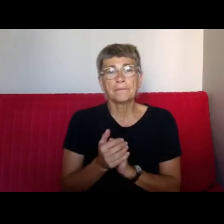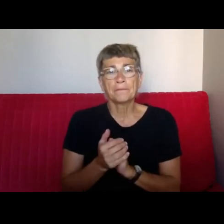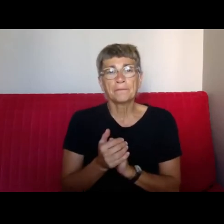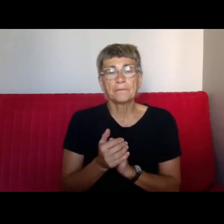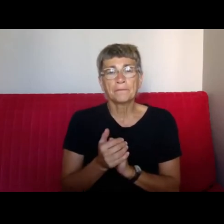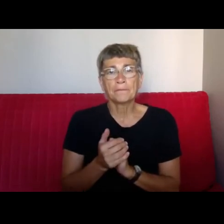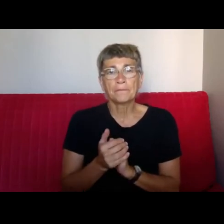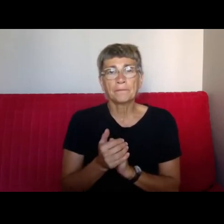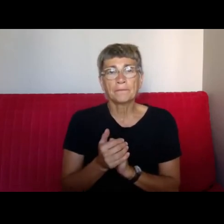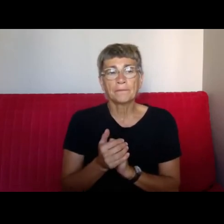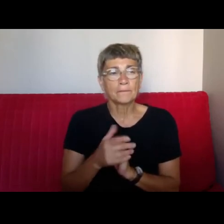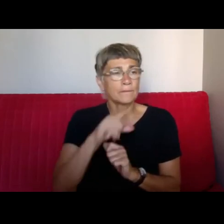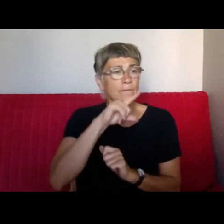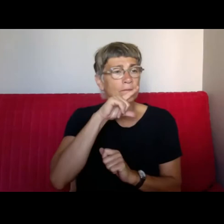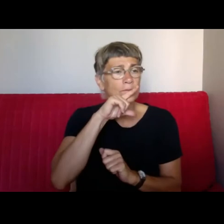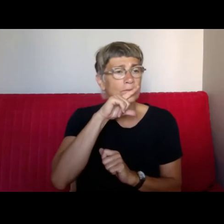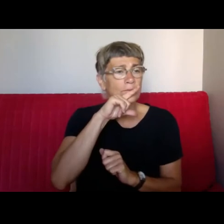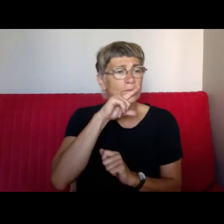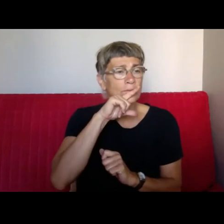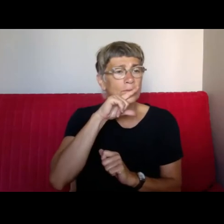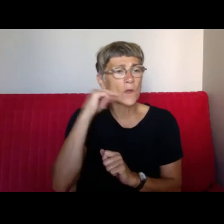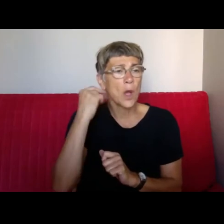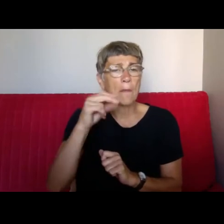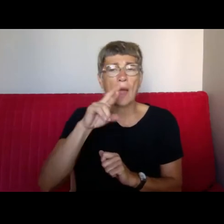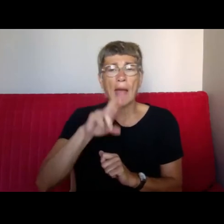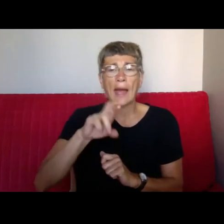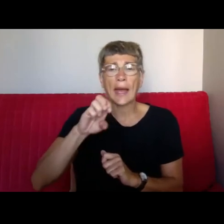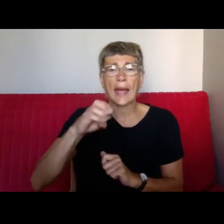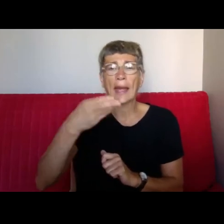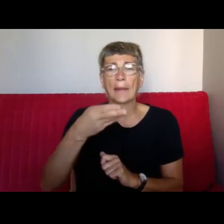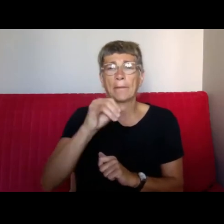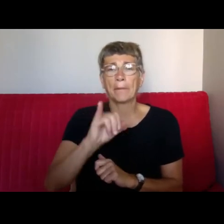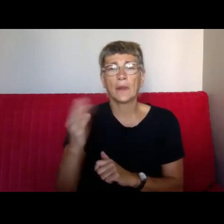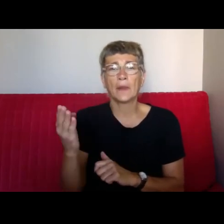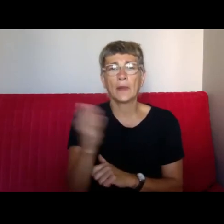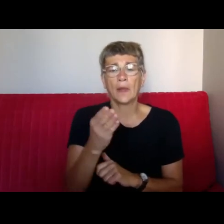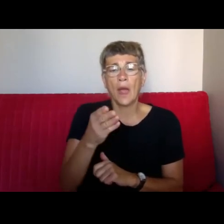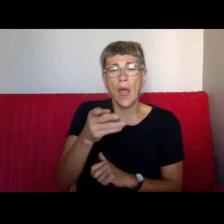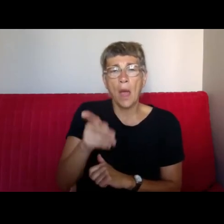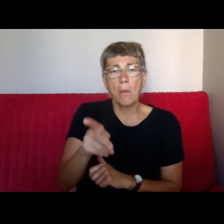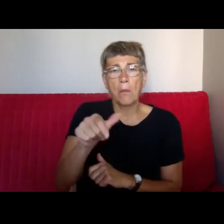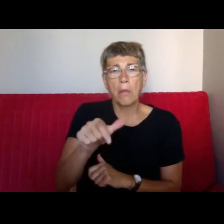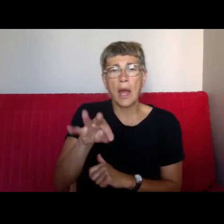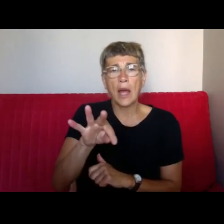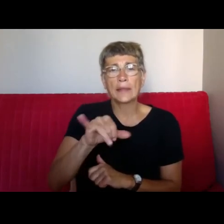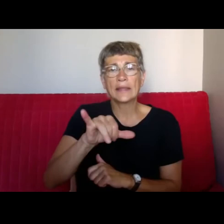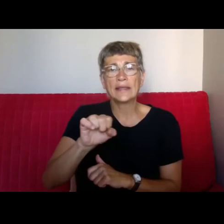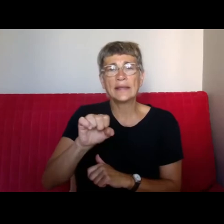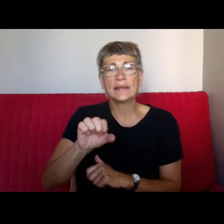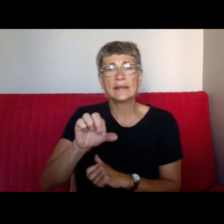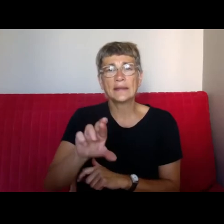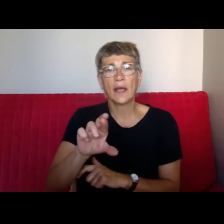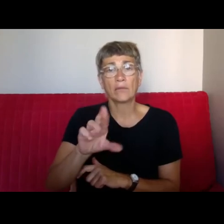Mr. Rémy Patissier as a live testimony of a personal EDU experience.